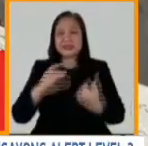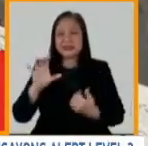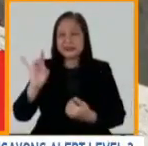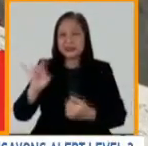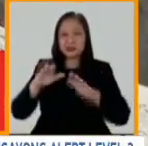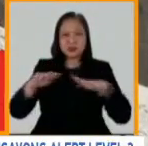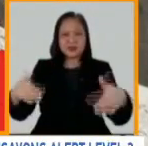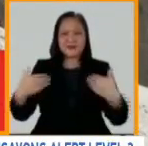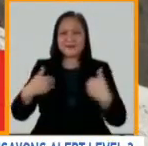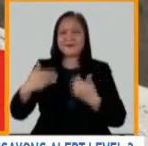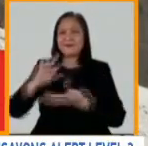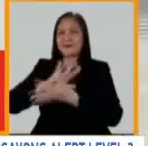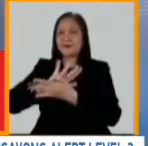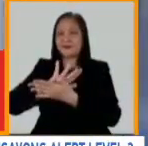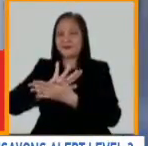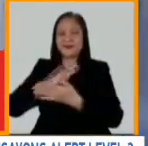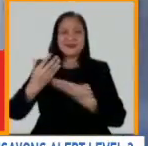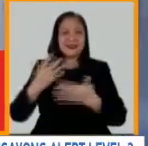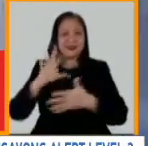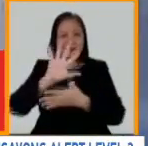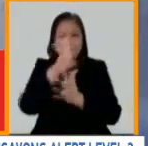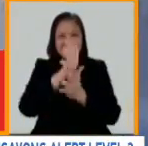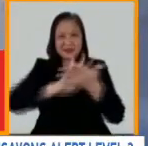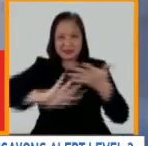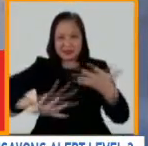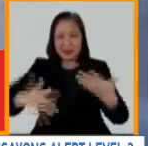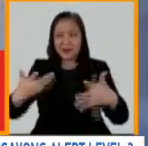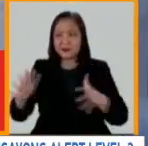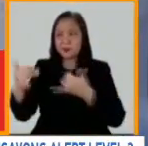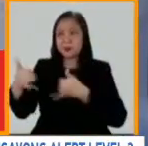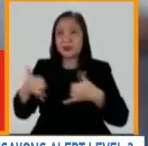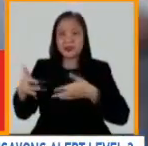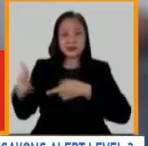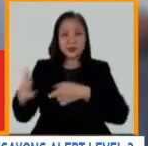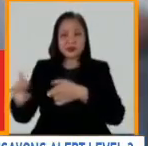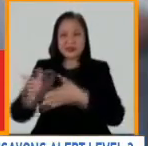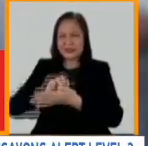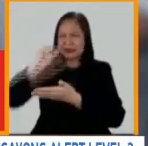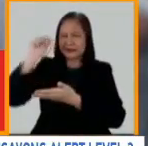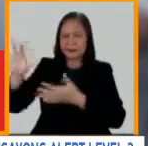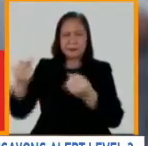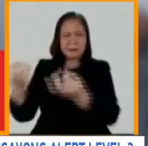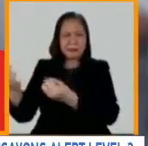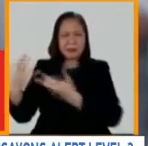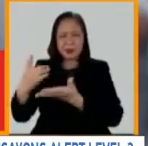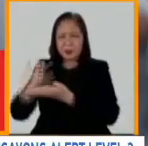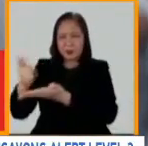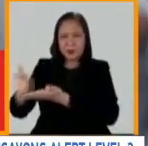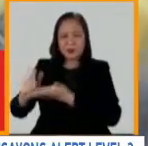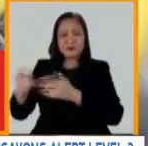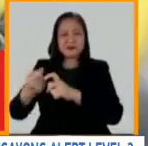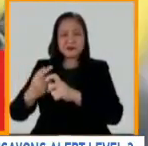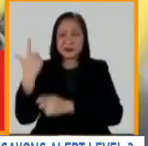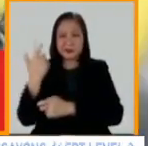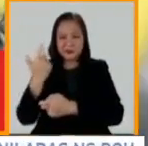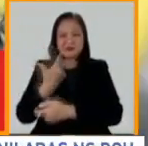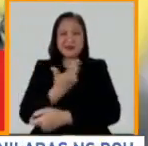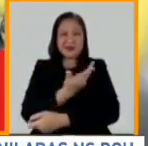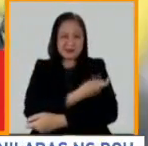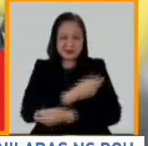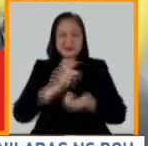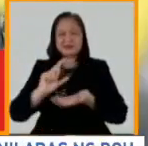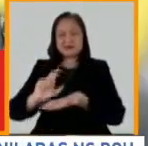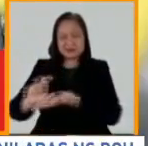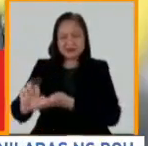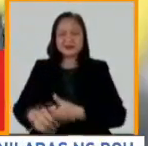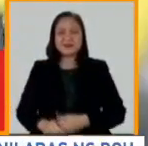Catanduanes matapos maglaro sa baybayin kung saan itinapon ang libu-libong hazardous waste materials. Narawagan din ang WHO na bawasan